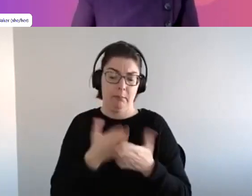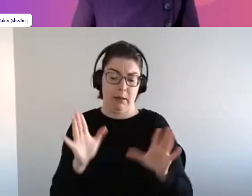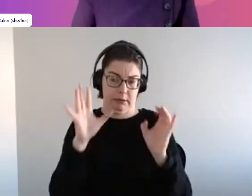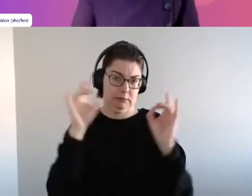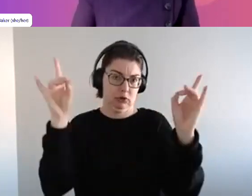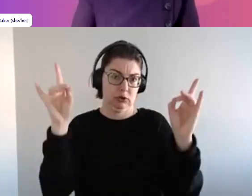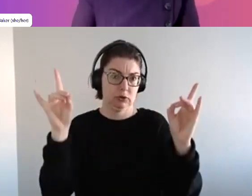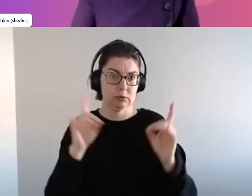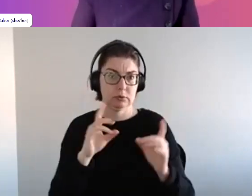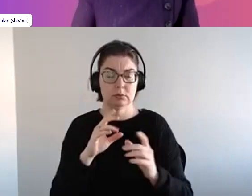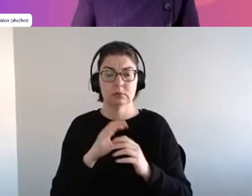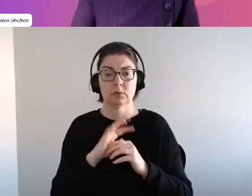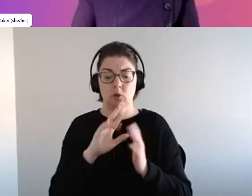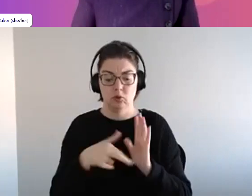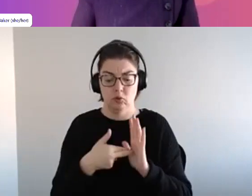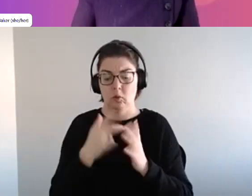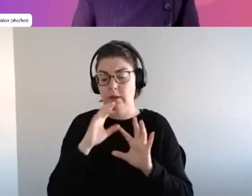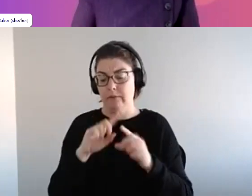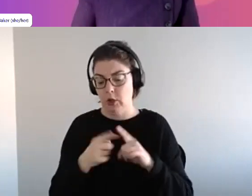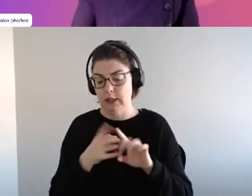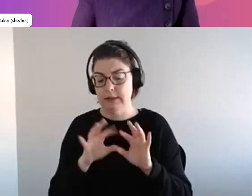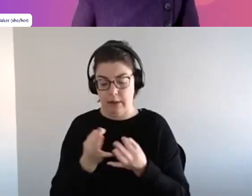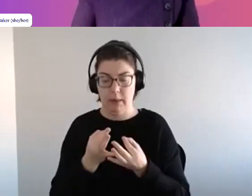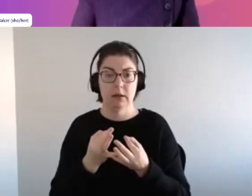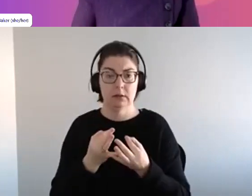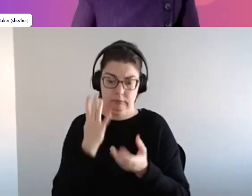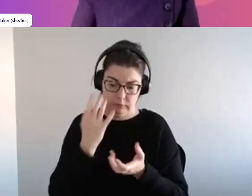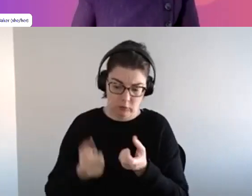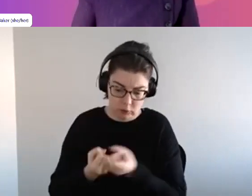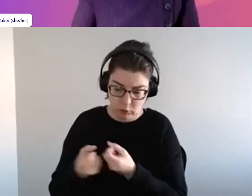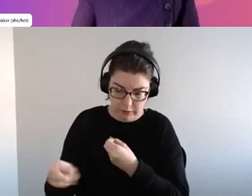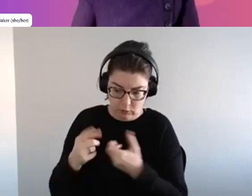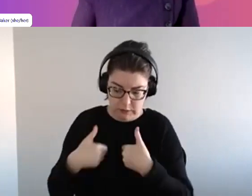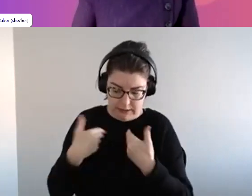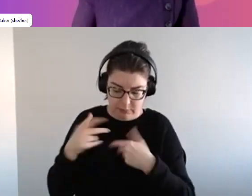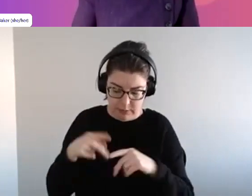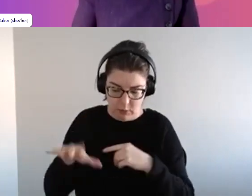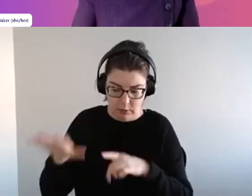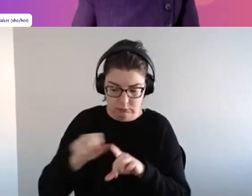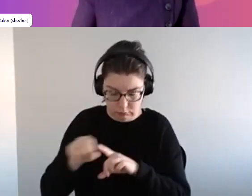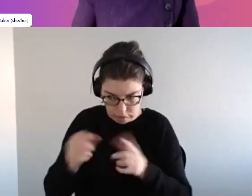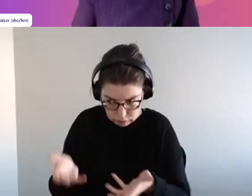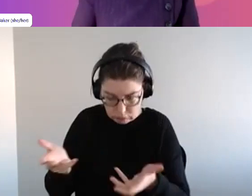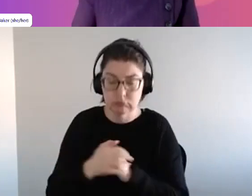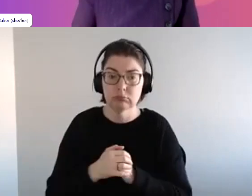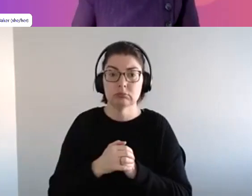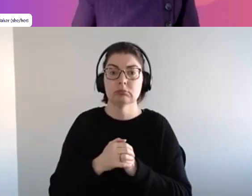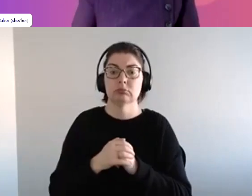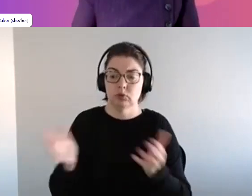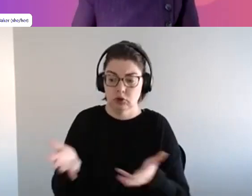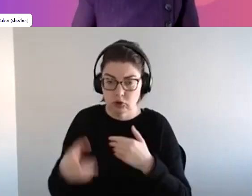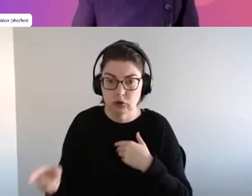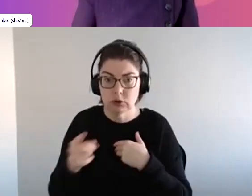alors je pense que l'éducation publique et le rôle des amis et de la famille pour soutenir les jeunes dans ces circonstances